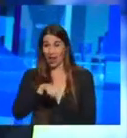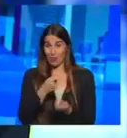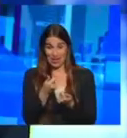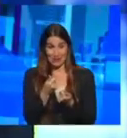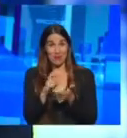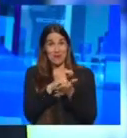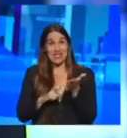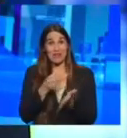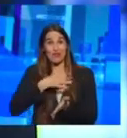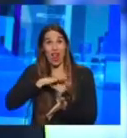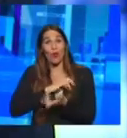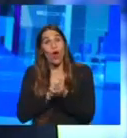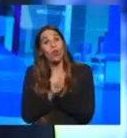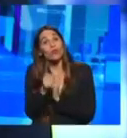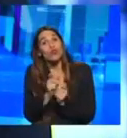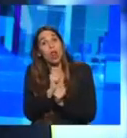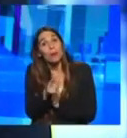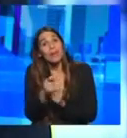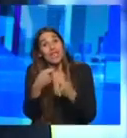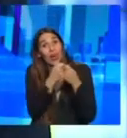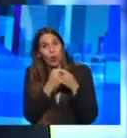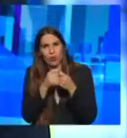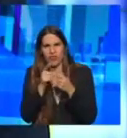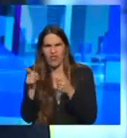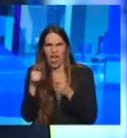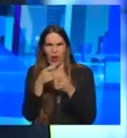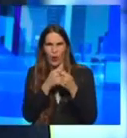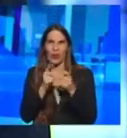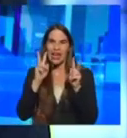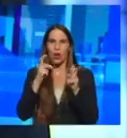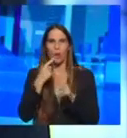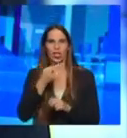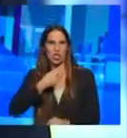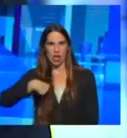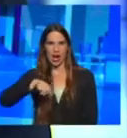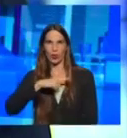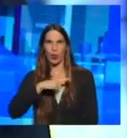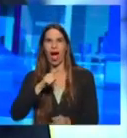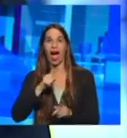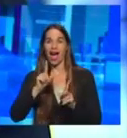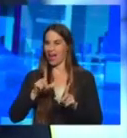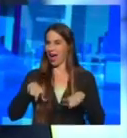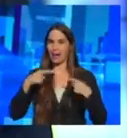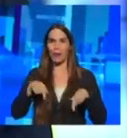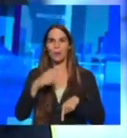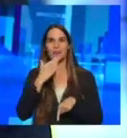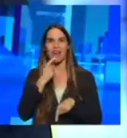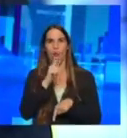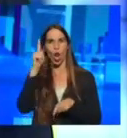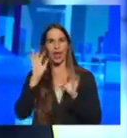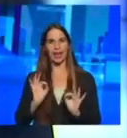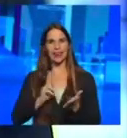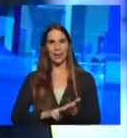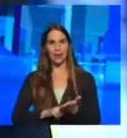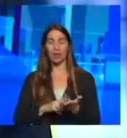מיסינו מממנים ארגון שבא ואומר שהקיום שלנו פה הוא לא לגיטימי, זאת אנורמליה, זה פרדוקס ענק, וזה הולך וגובר, וזה